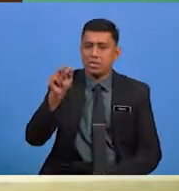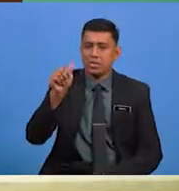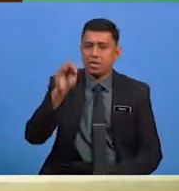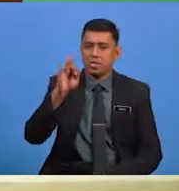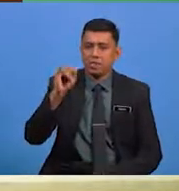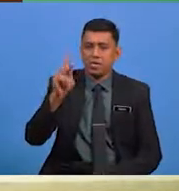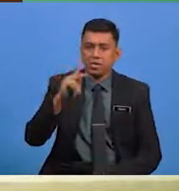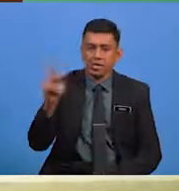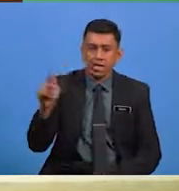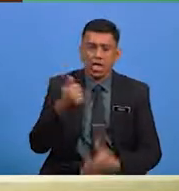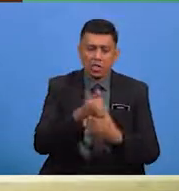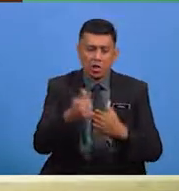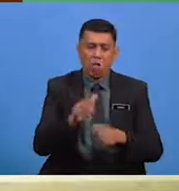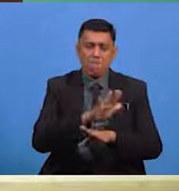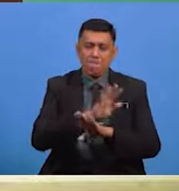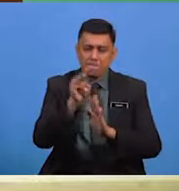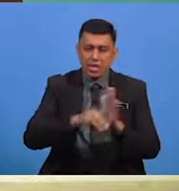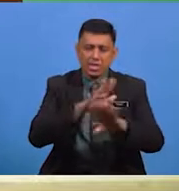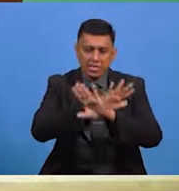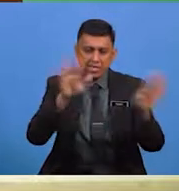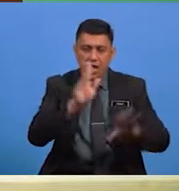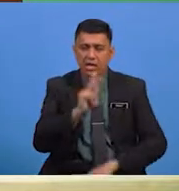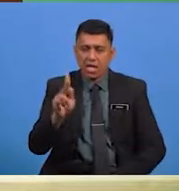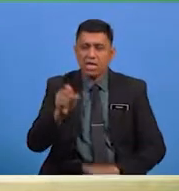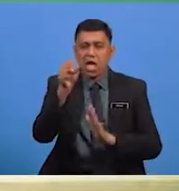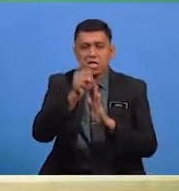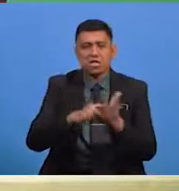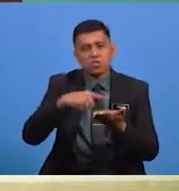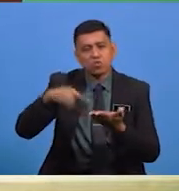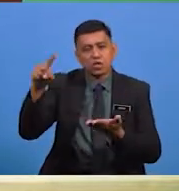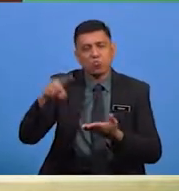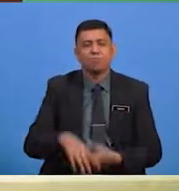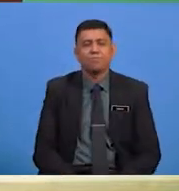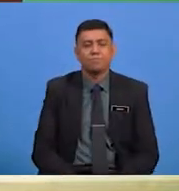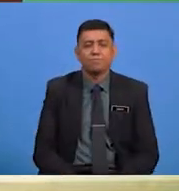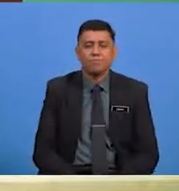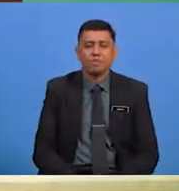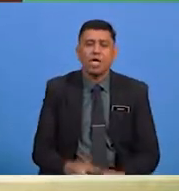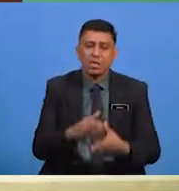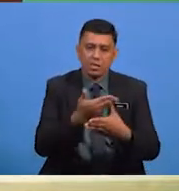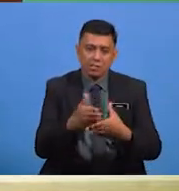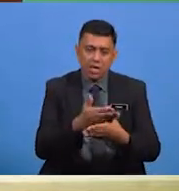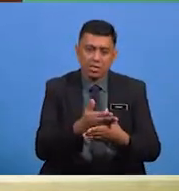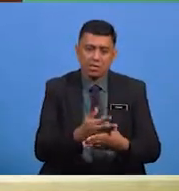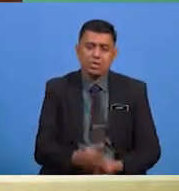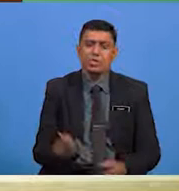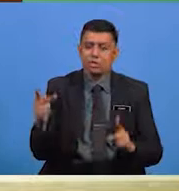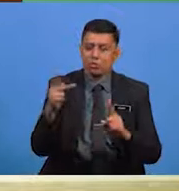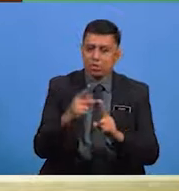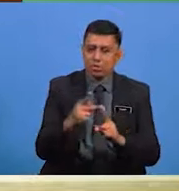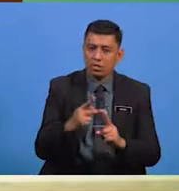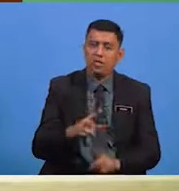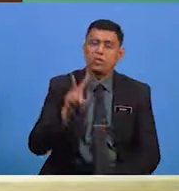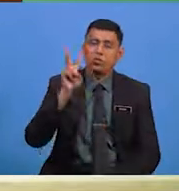atau menidakkan sesuatu. Kata nafi terbahagi kepada